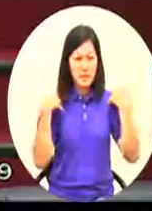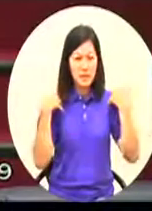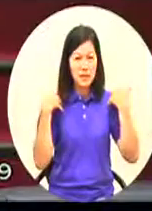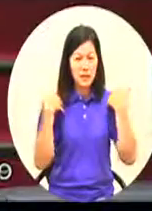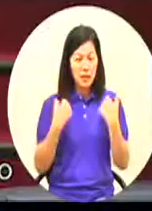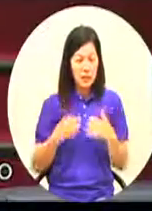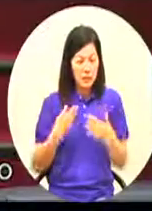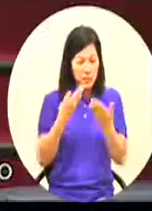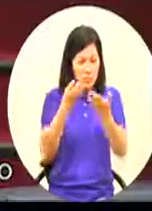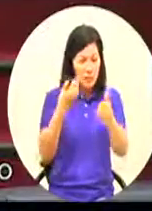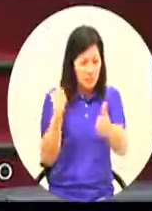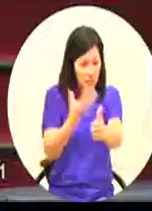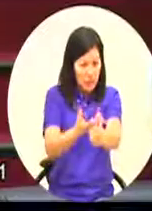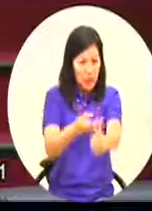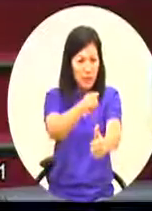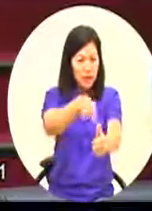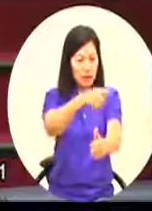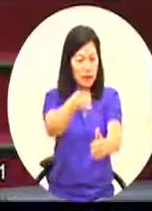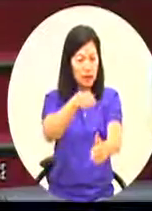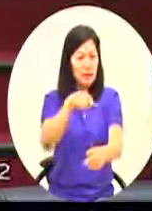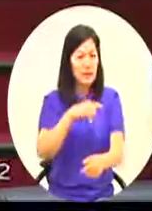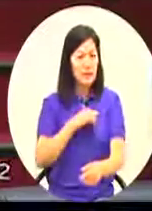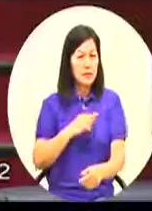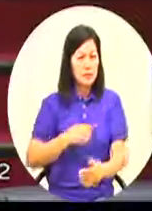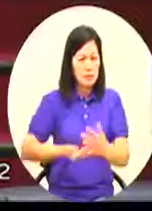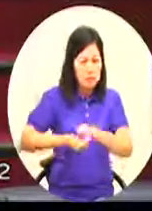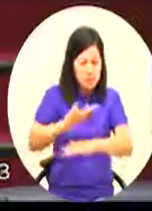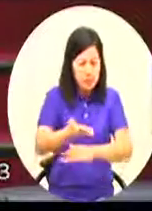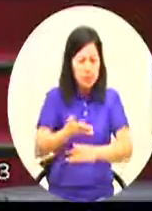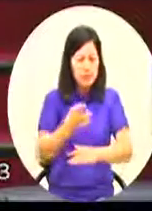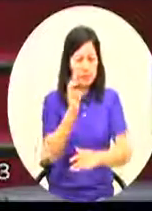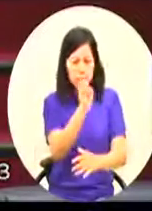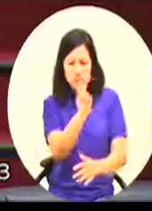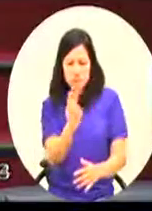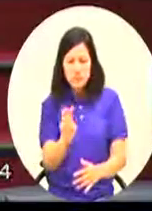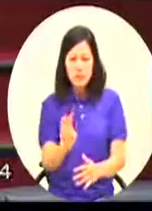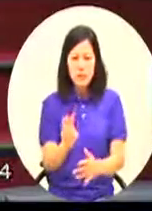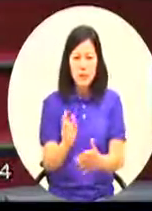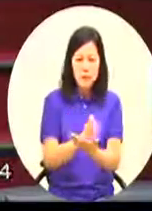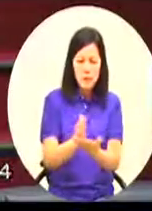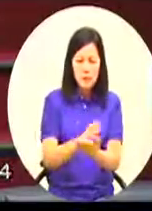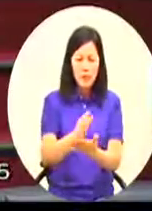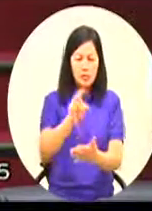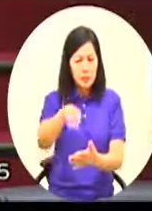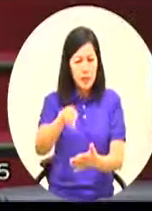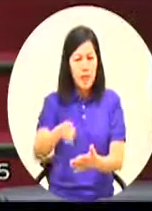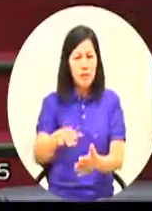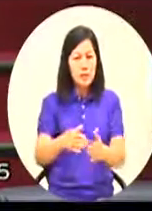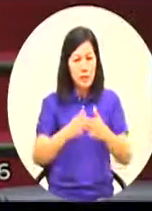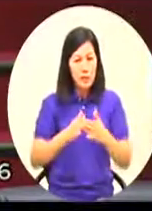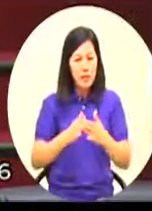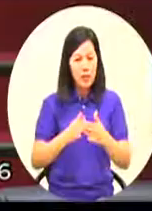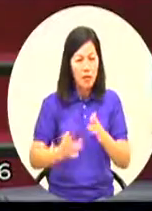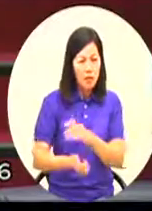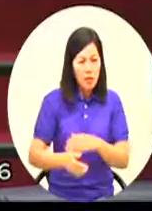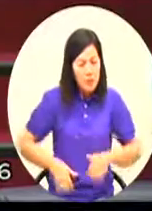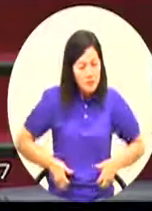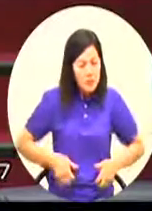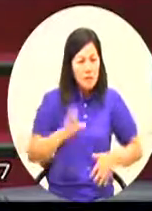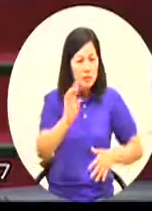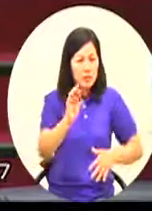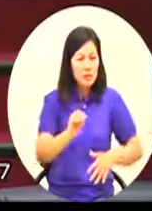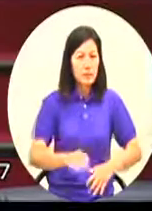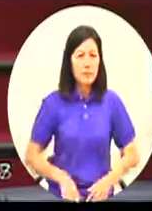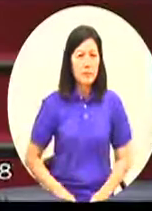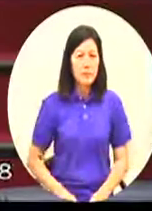中的时候，你到底有没有用心的去看哪一个地方的需求是不是很急需迫？这